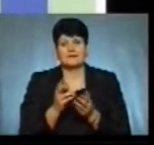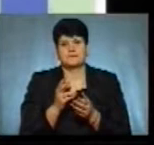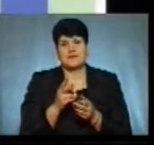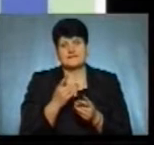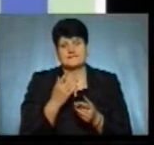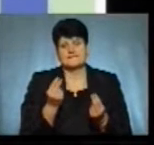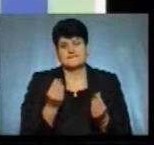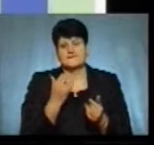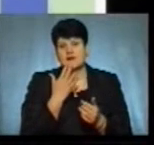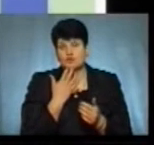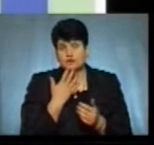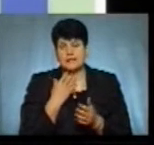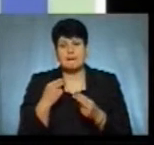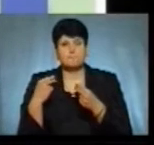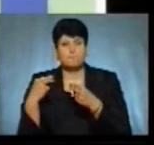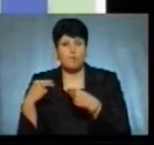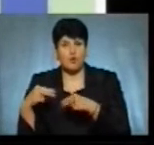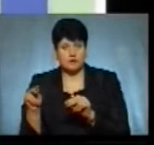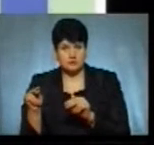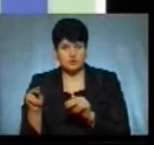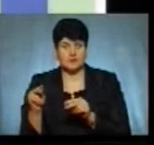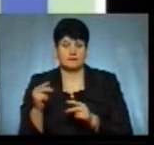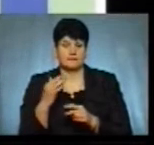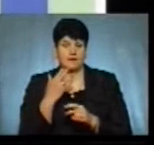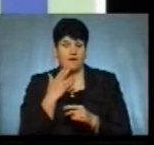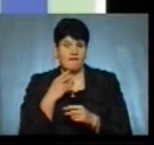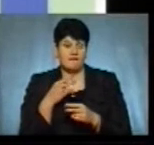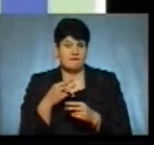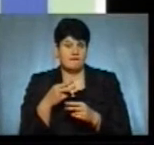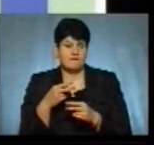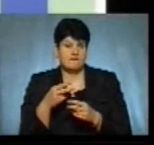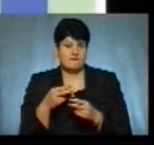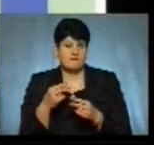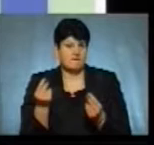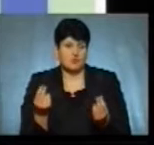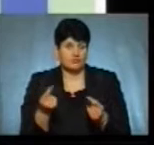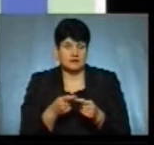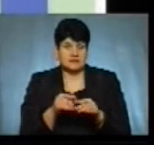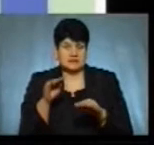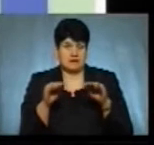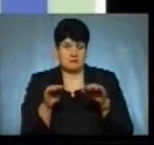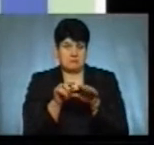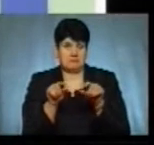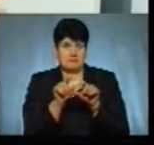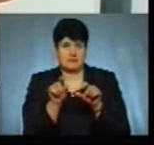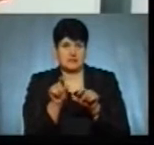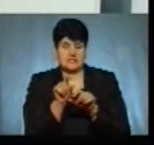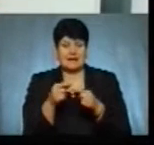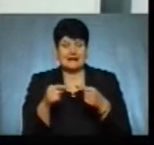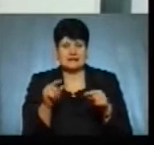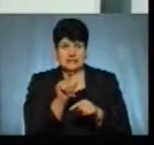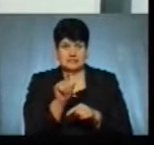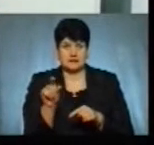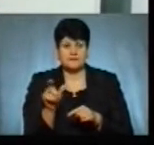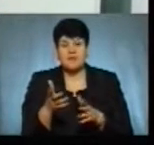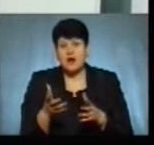заробіток небанківської фінансової установи – це тільки та маржа. В принципі, яким чином це може вплинути на економіку? Яка різниця, чи через банк